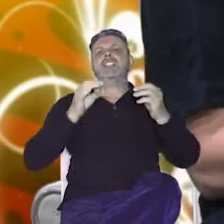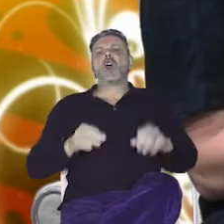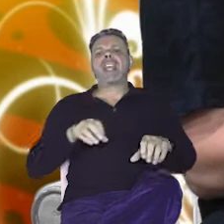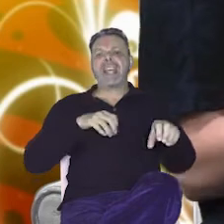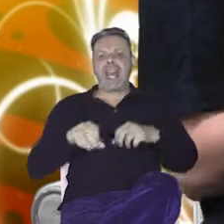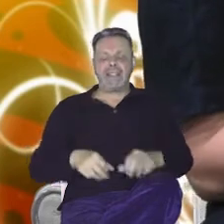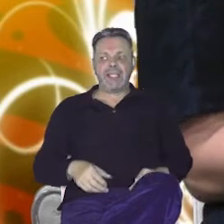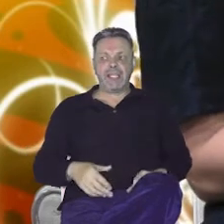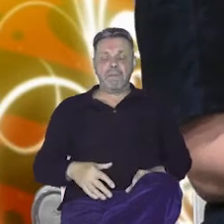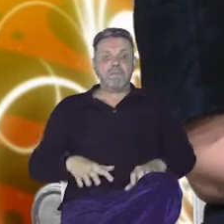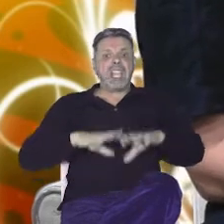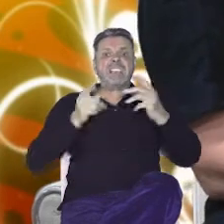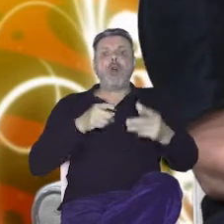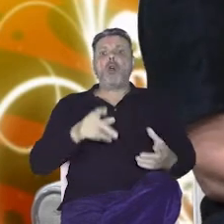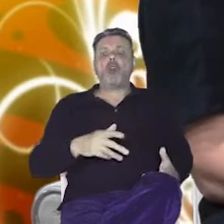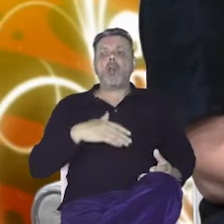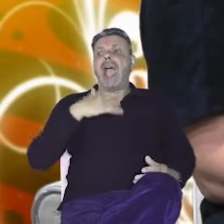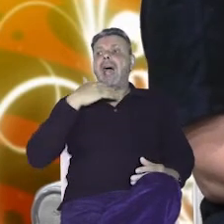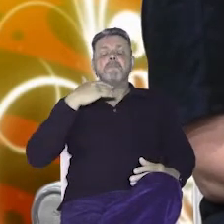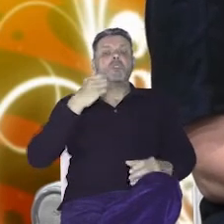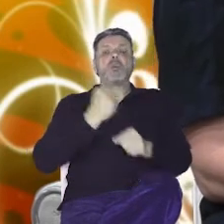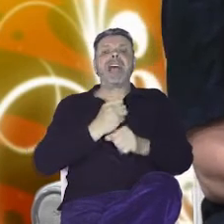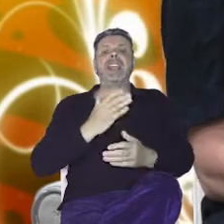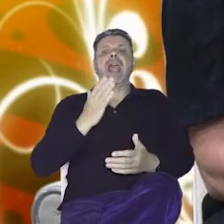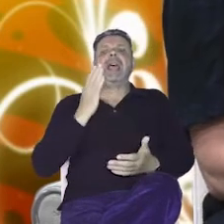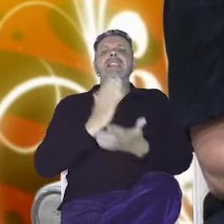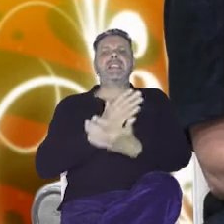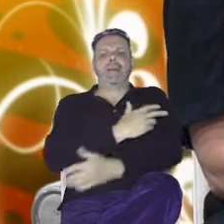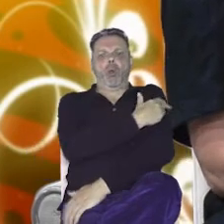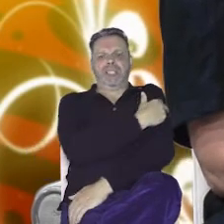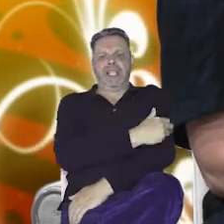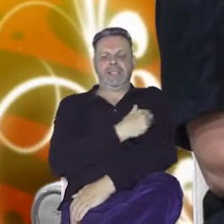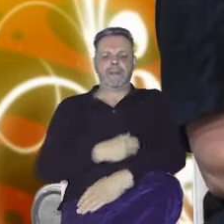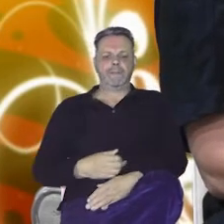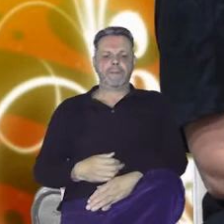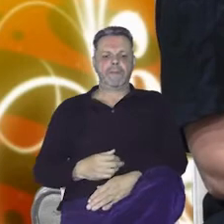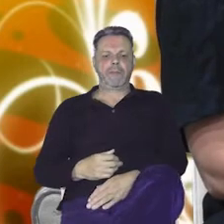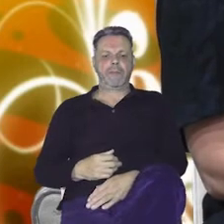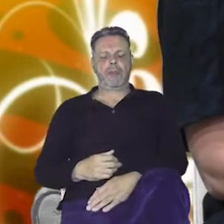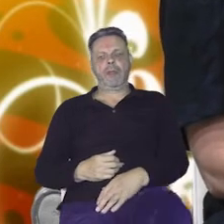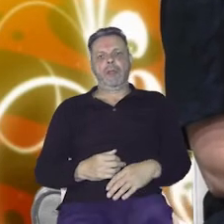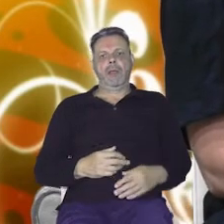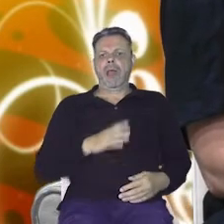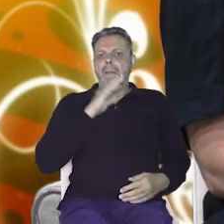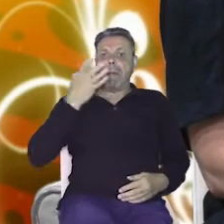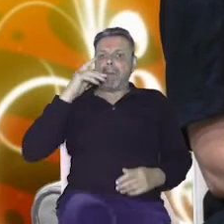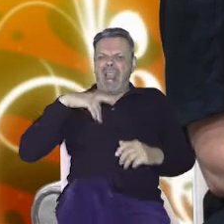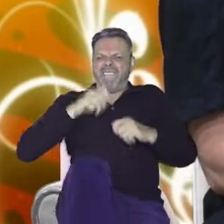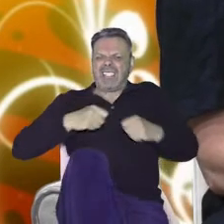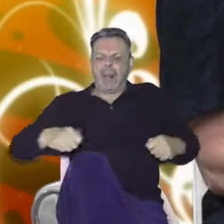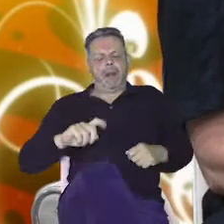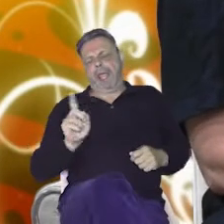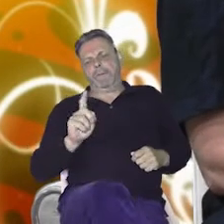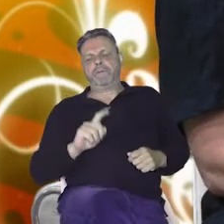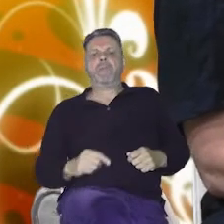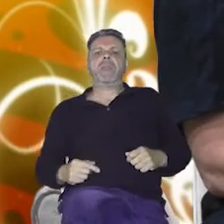sve oko toga bilo svaljeno na leđa sestara. Jesu li mamu vezali možda? Ne, nisu. Znači, ja sam, s